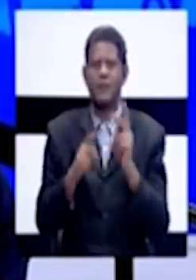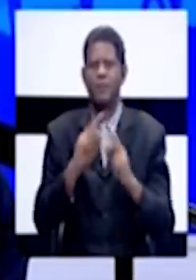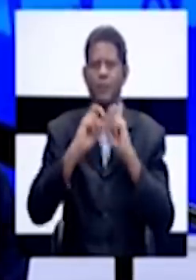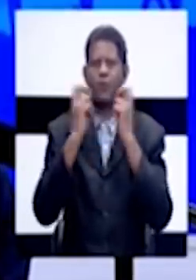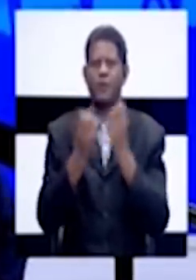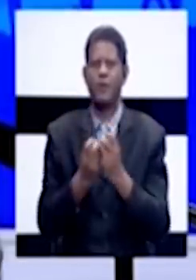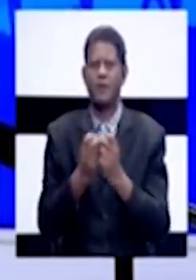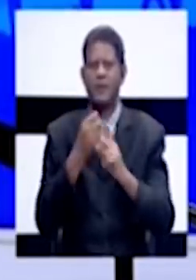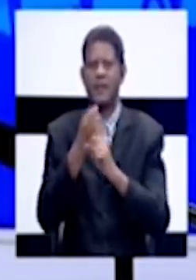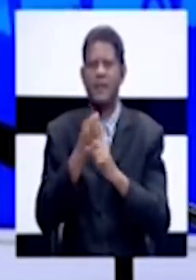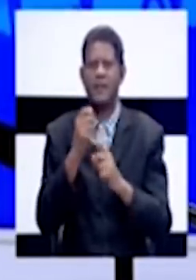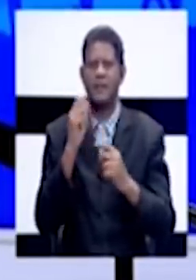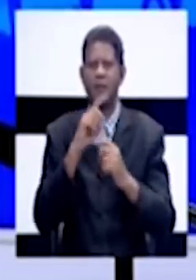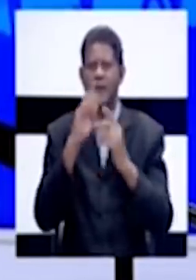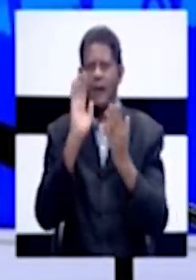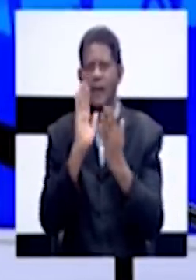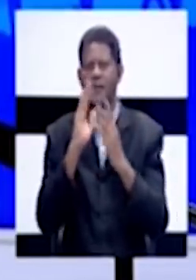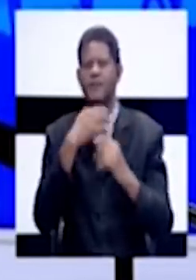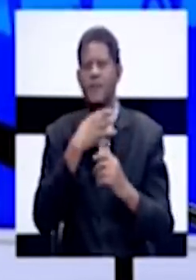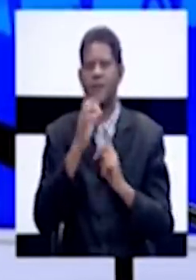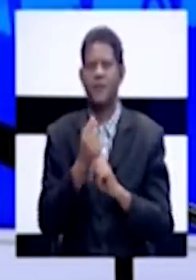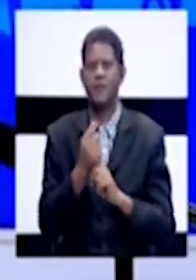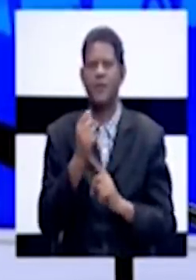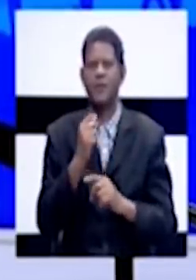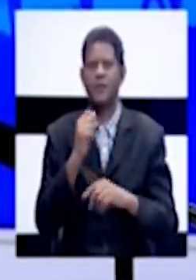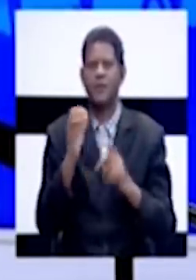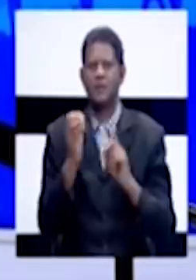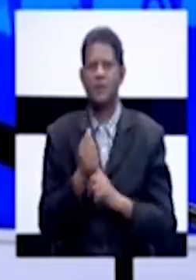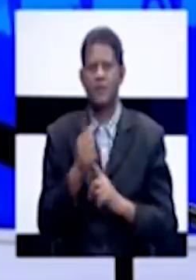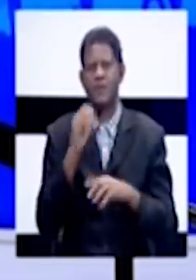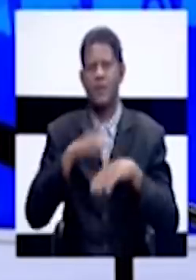خيك ألسن كسار حيزو موسي كسئنو ساويعيد كاريبوم